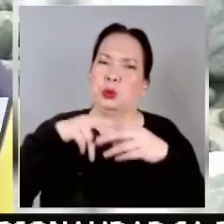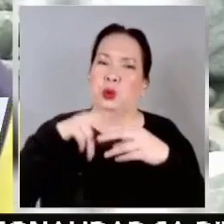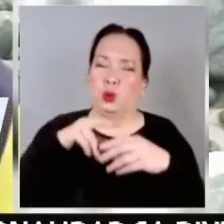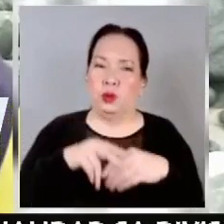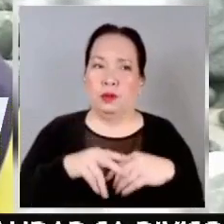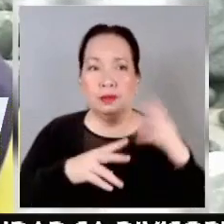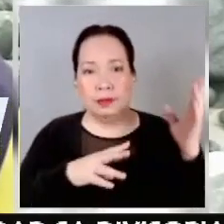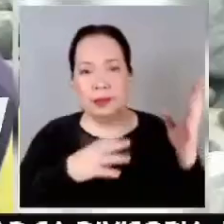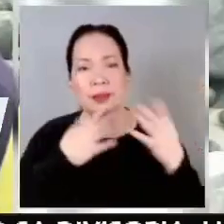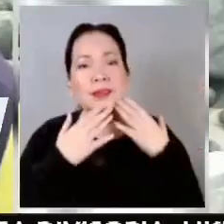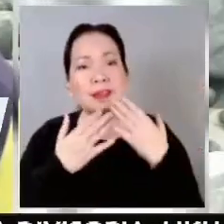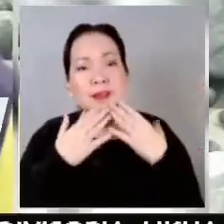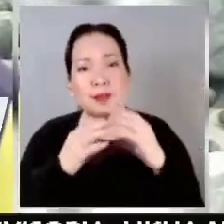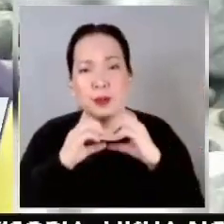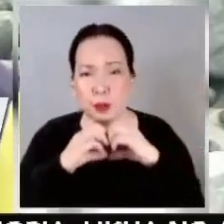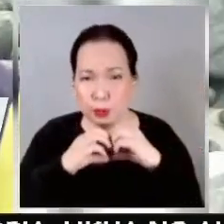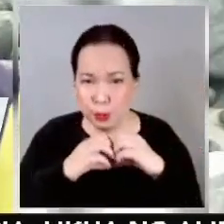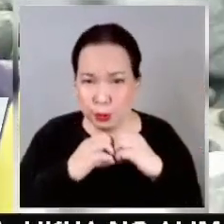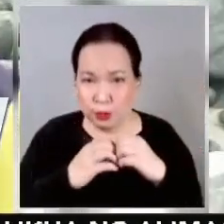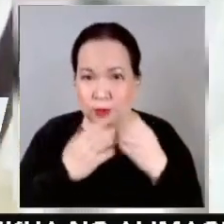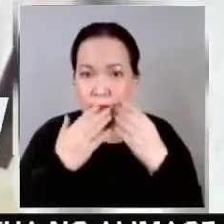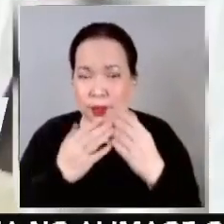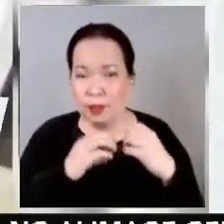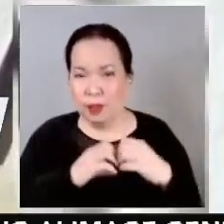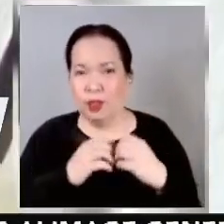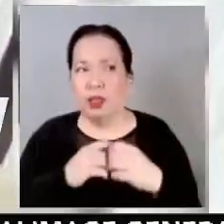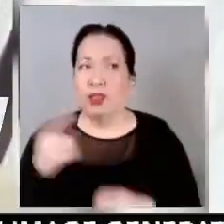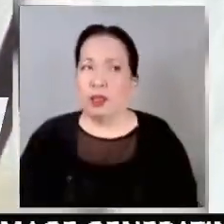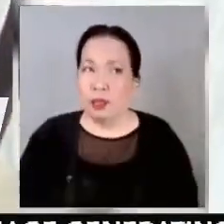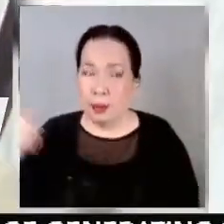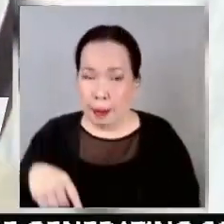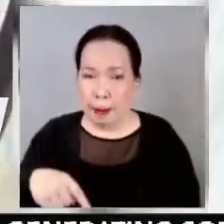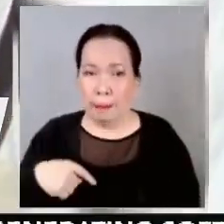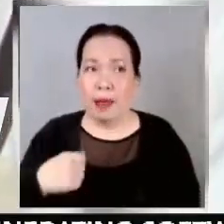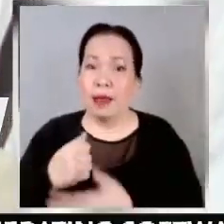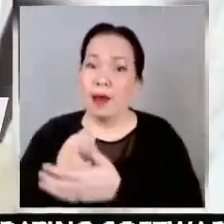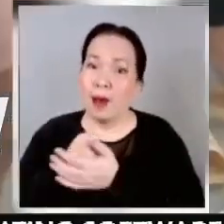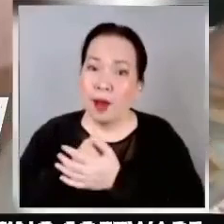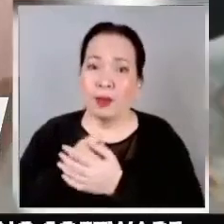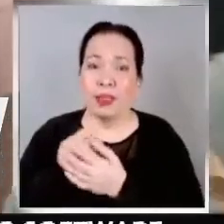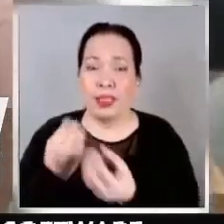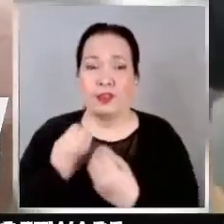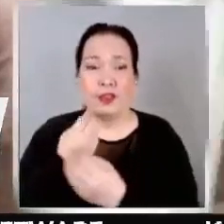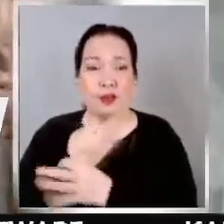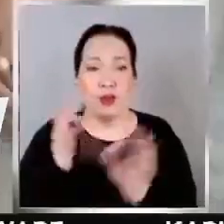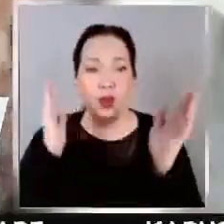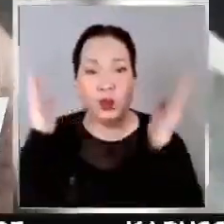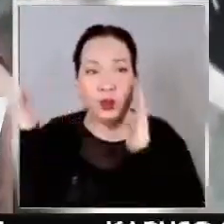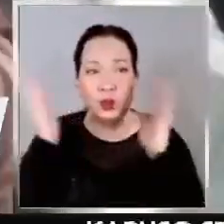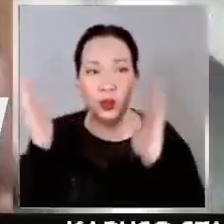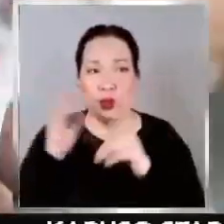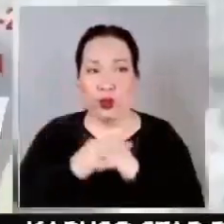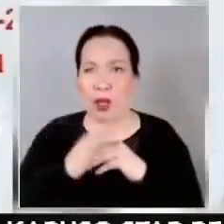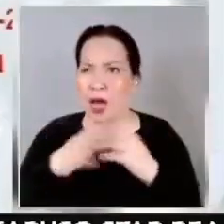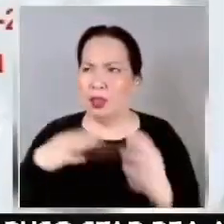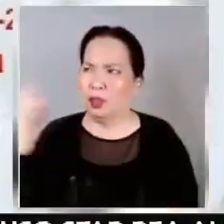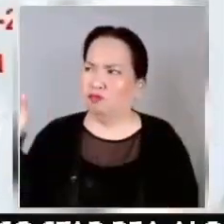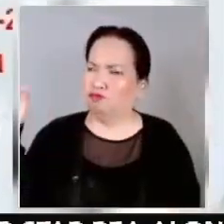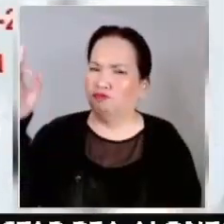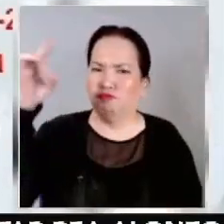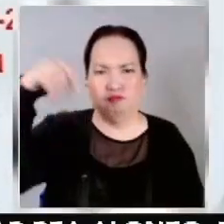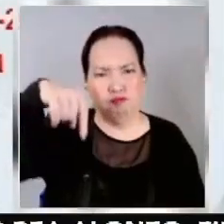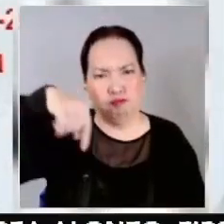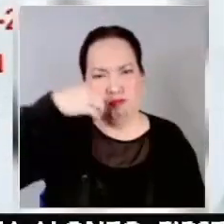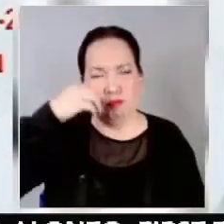GMA Kapuso dahil dumating sila na may libreng serbisyo kahit nalang liblib na aming kinalalagay ang lugar. Sa mga